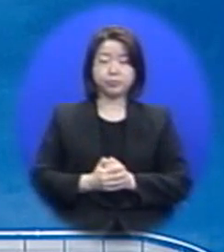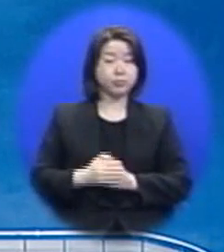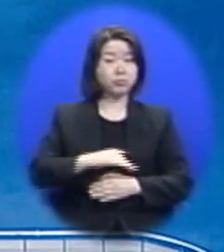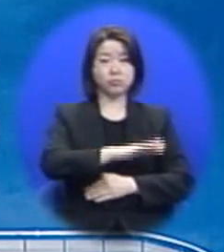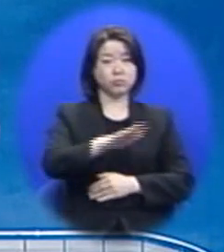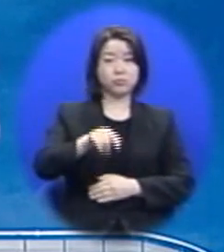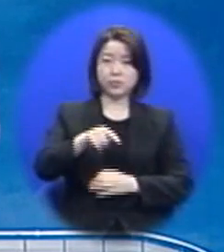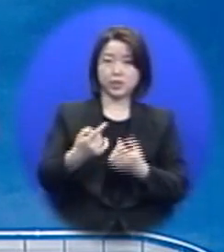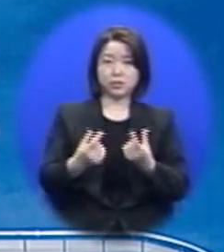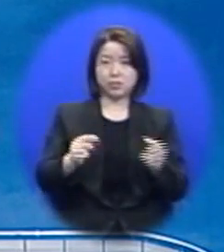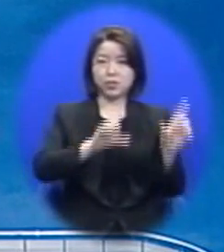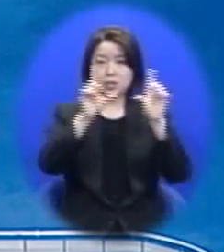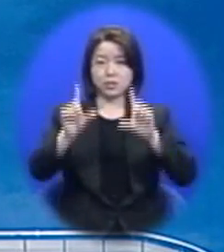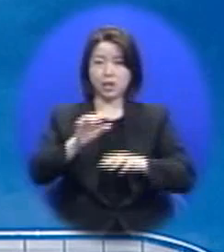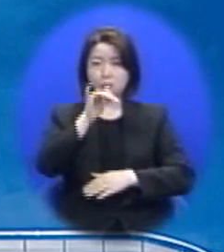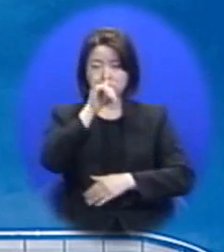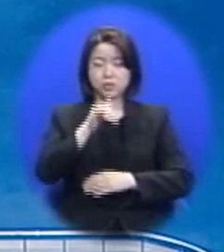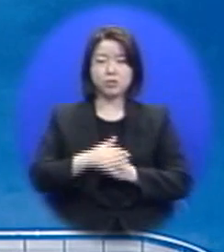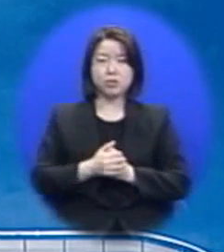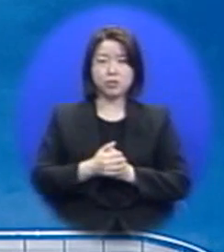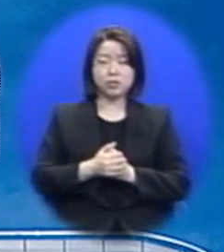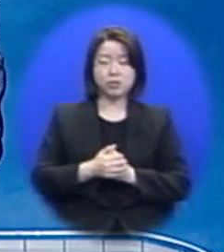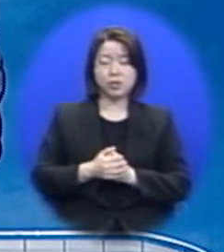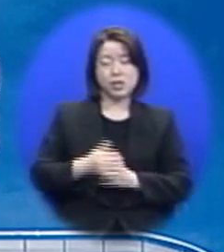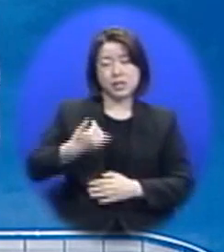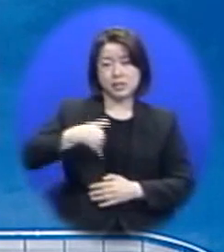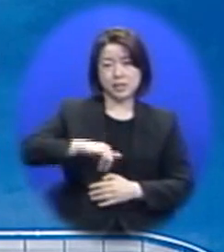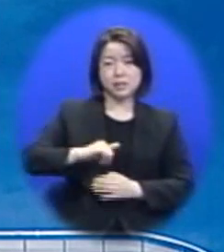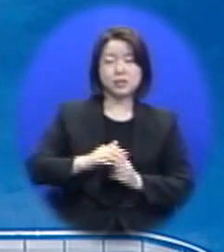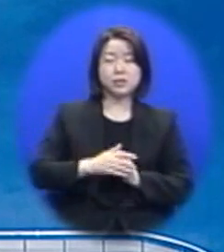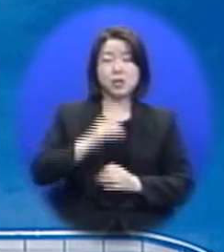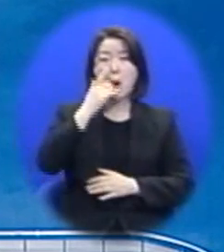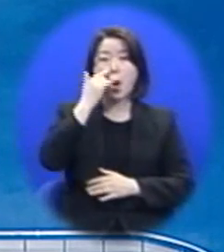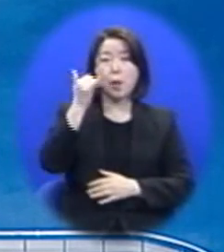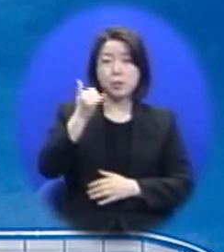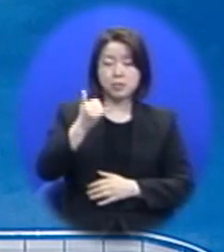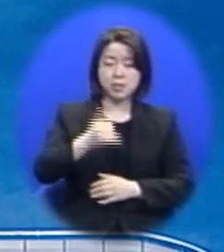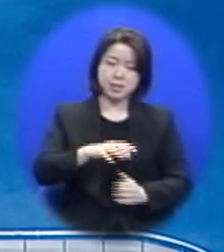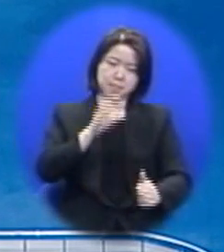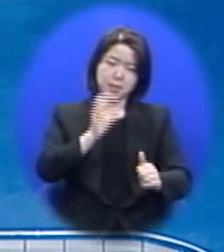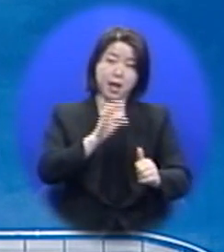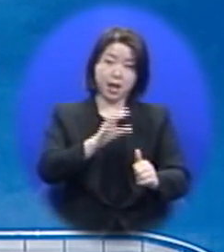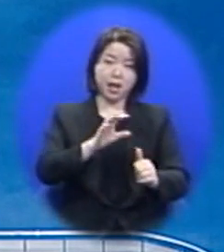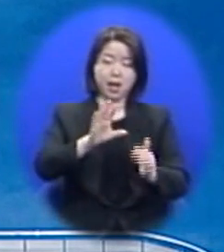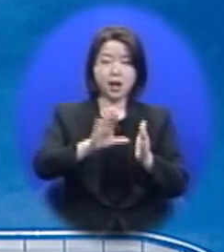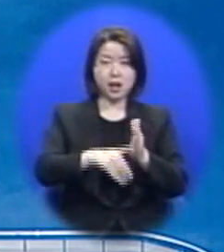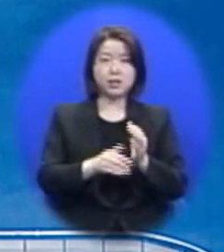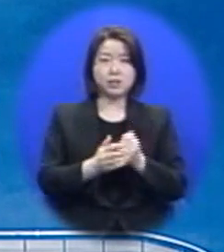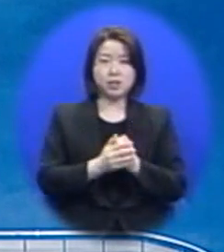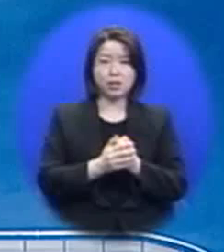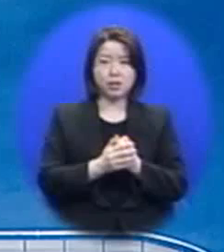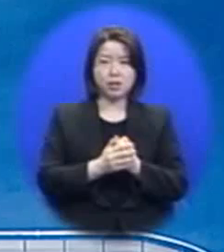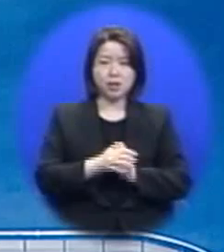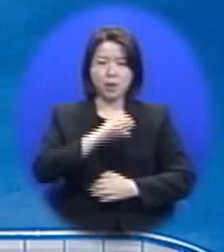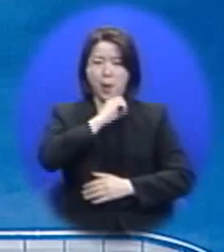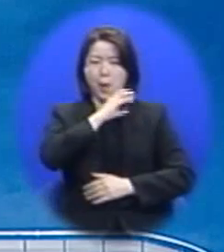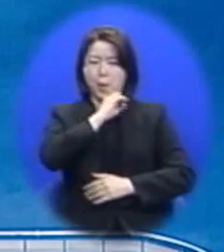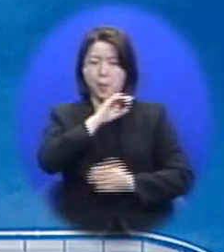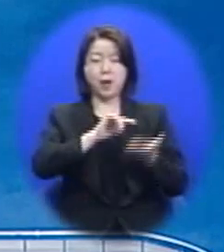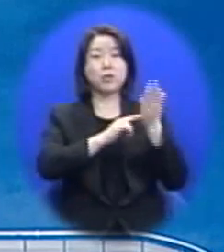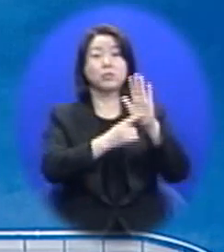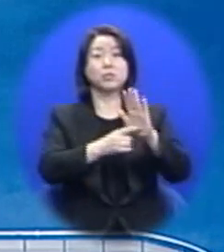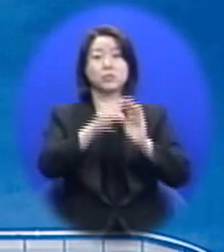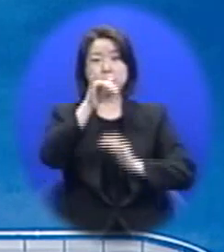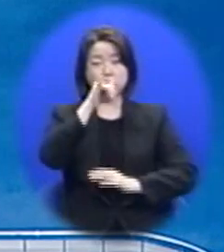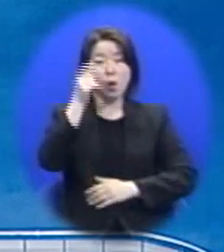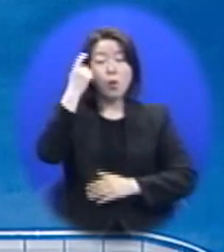우리가 그렇게 살아요. 그래서 자녀들은 엄마 아빠가 야단을 치면 불만이 먼저 드러납니다.